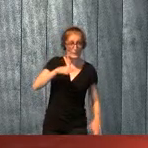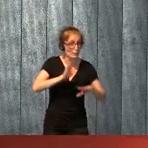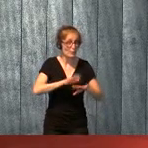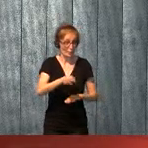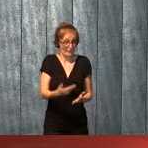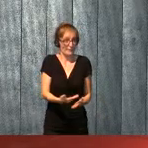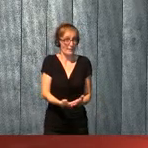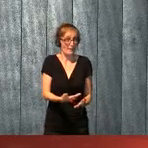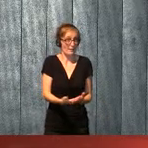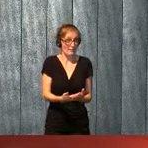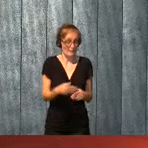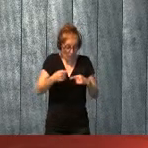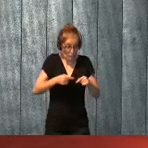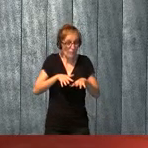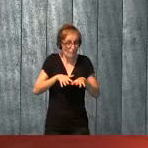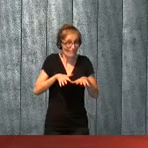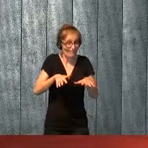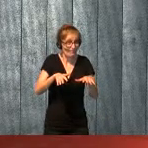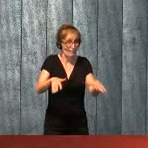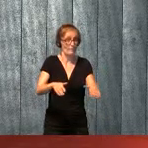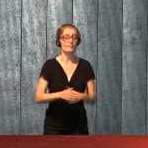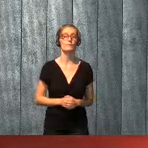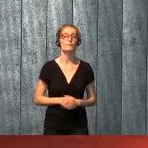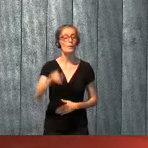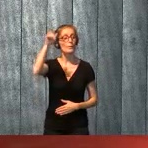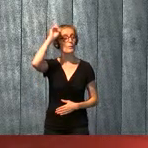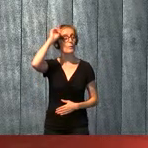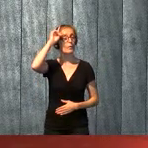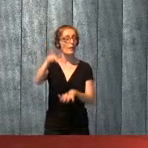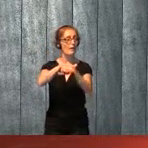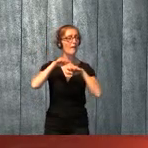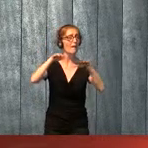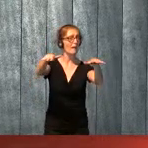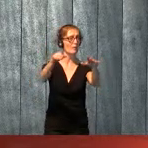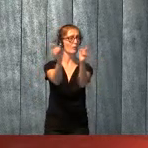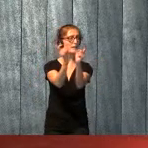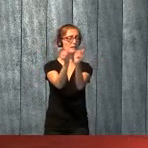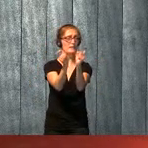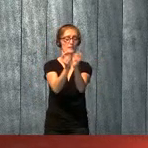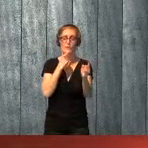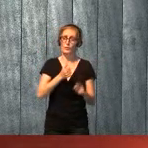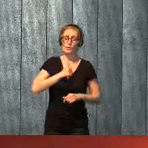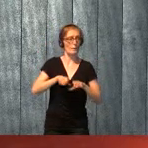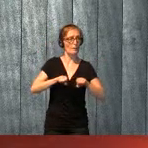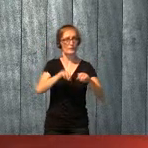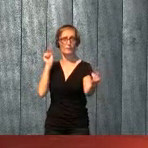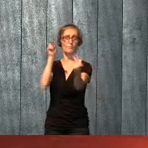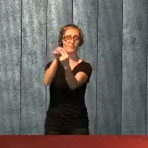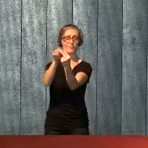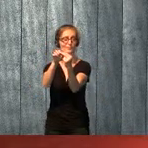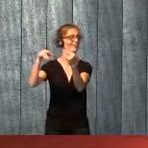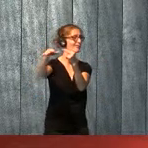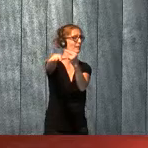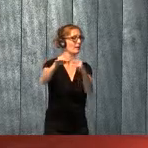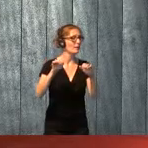passer. Et de plus en plus, maintenant qu'on peut brancher sur le réseau général d'EDF l'électricité qu'on produit soi-même, on voit